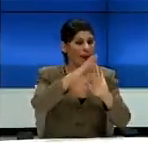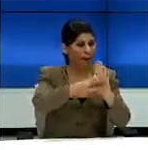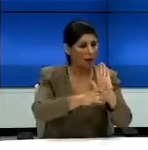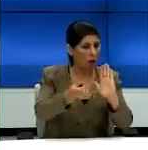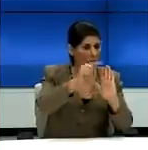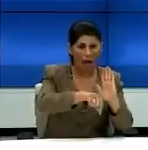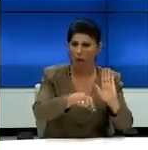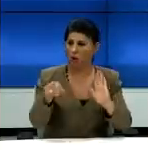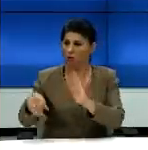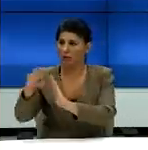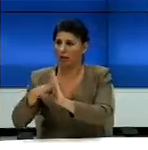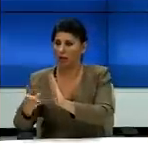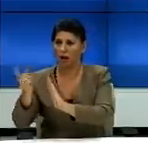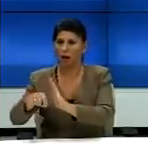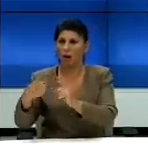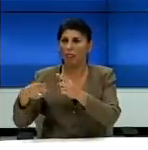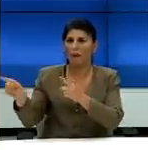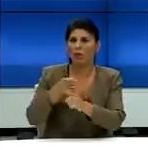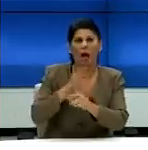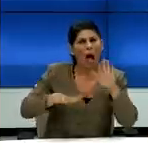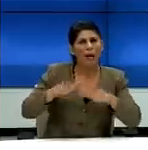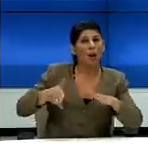σε κάθε πύλη εισόδου της χώρας.